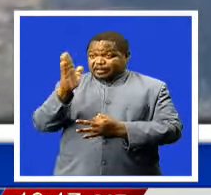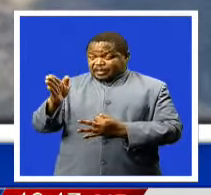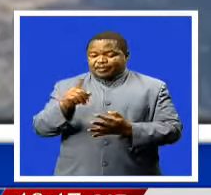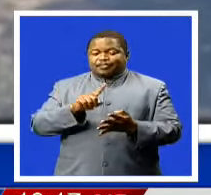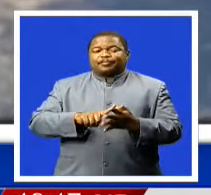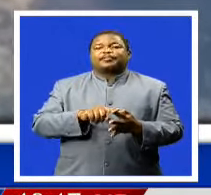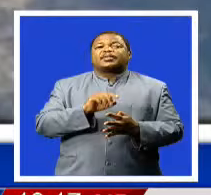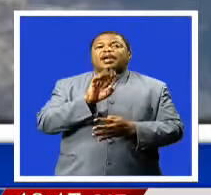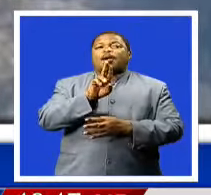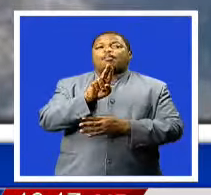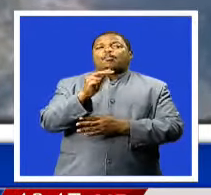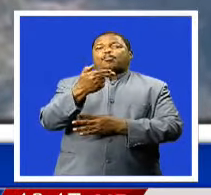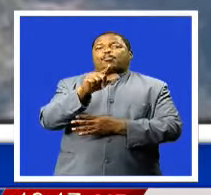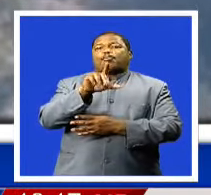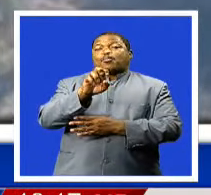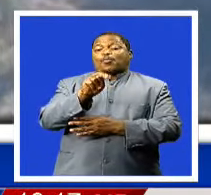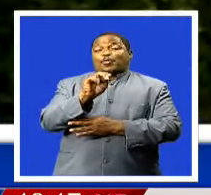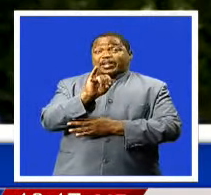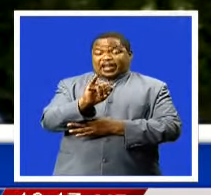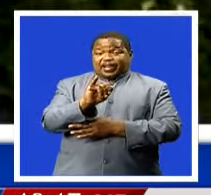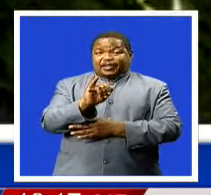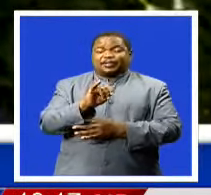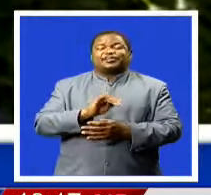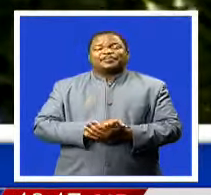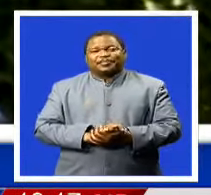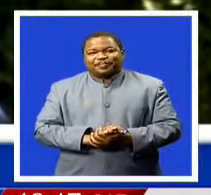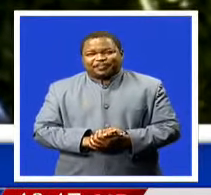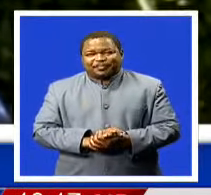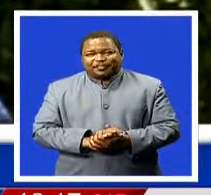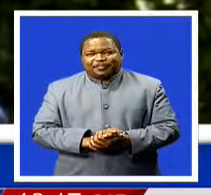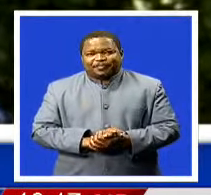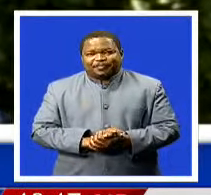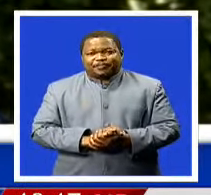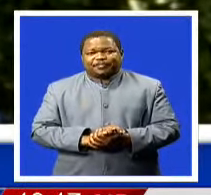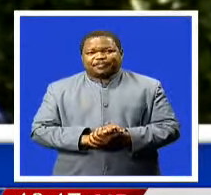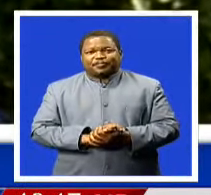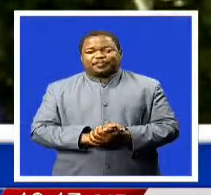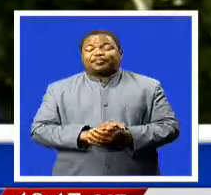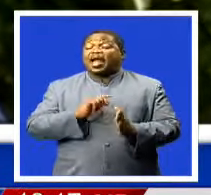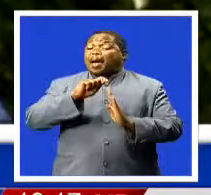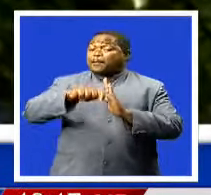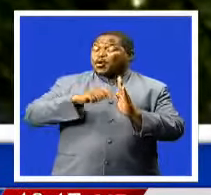yekuthi jabulisa i-amusement park futhi ke la ibeke khona ebuhleni leyo